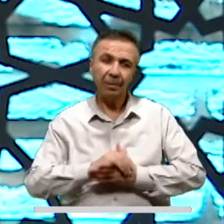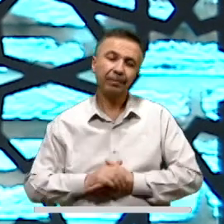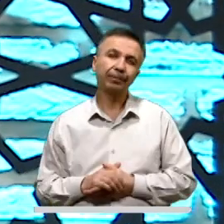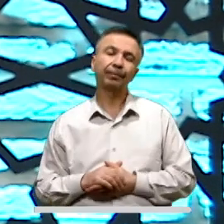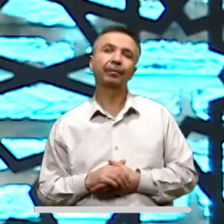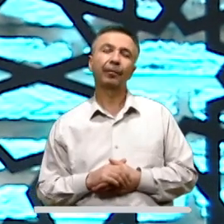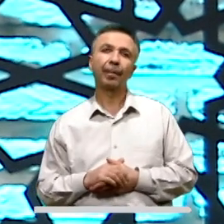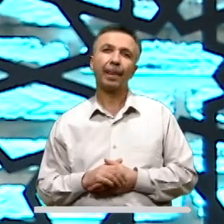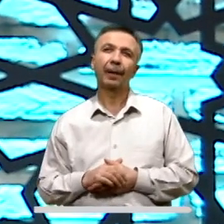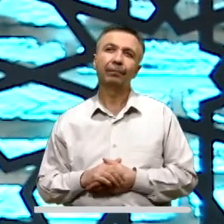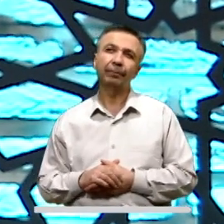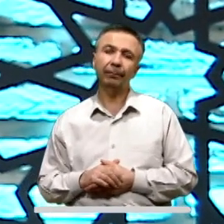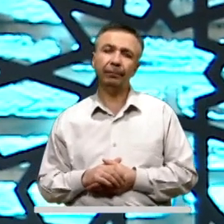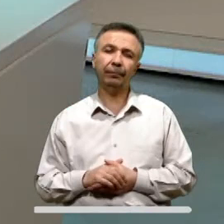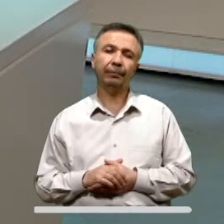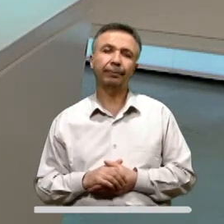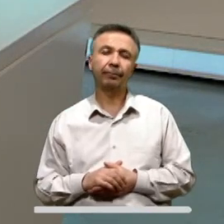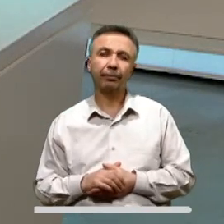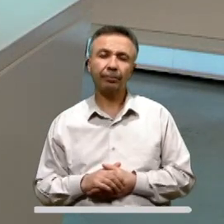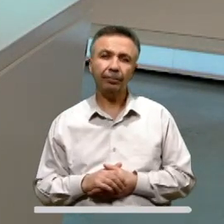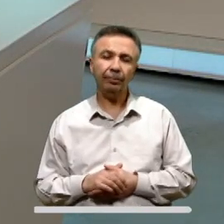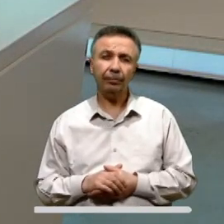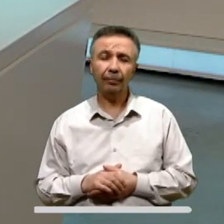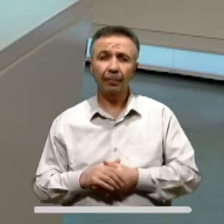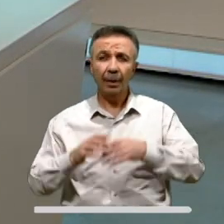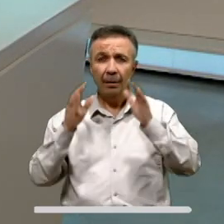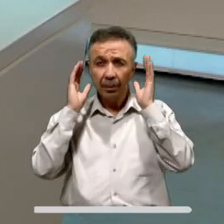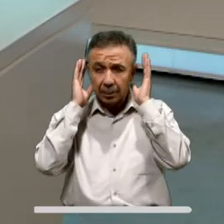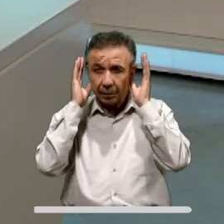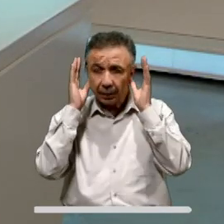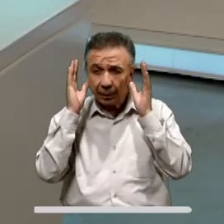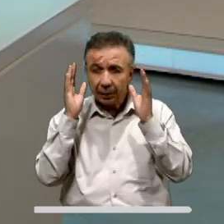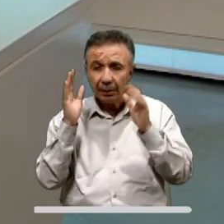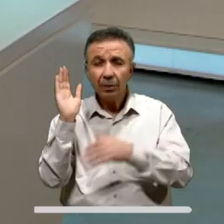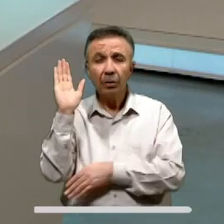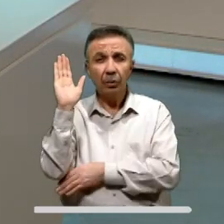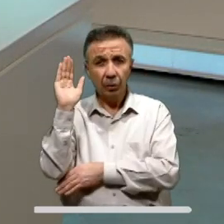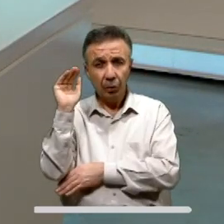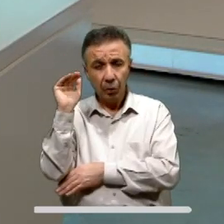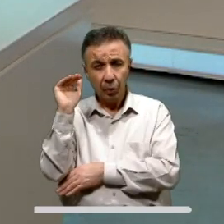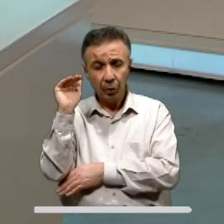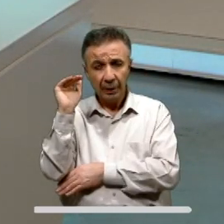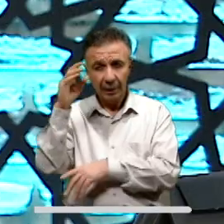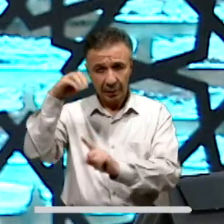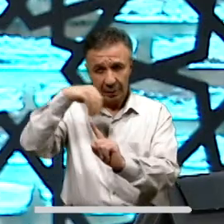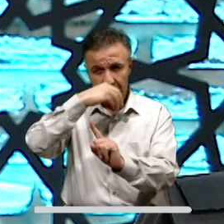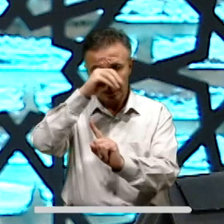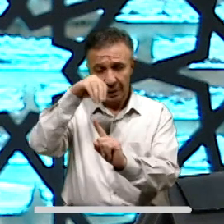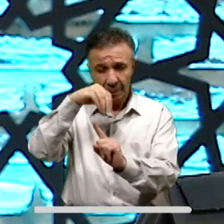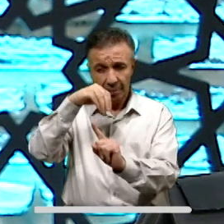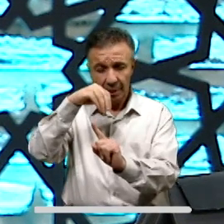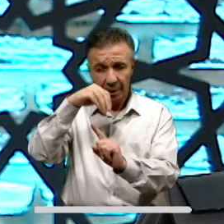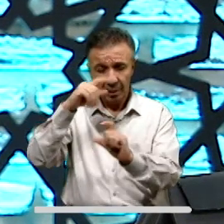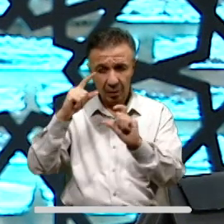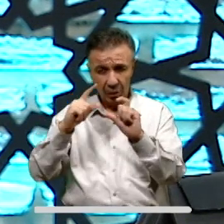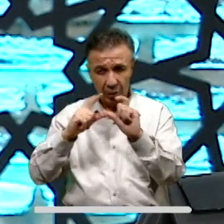Hayırlı Ramazanlar diliyorum. İstanbul'a selamlar. Namaz kılındığı esnada rükuda eğer bir defa Sübhane